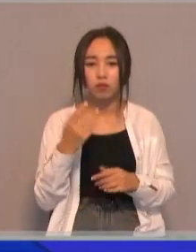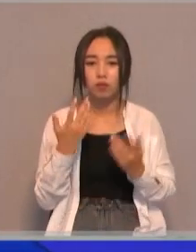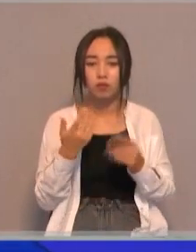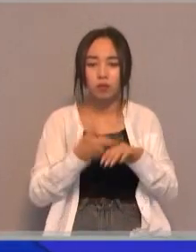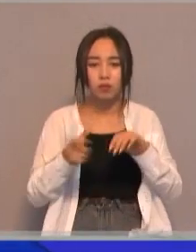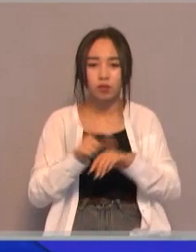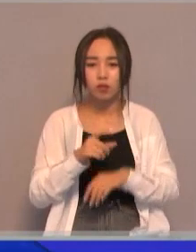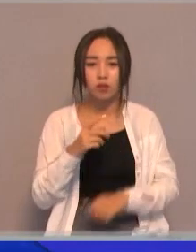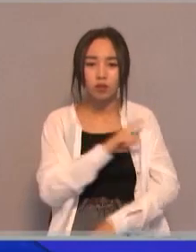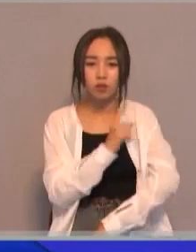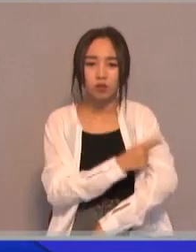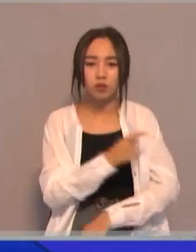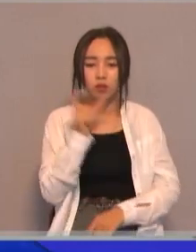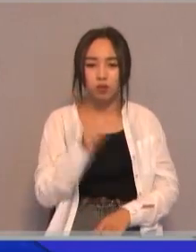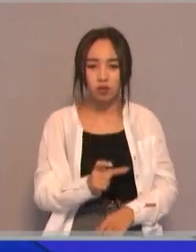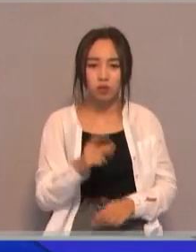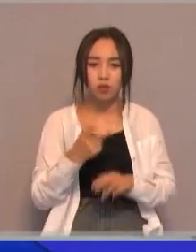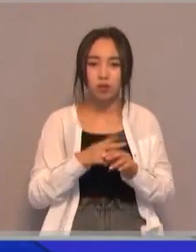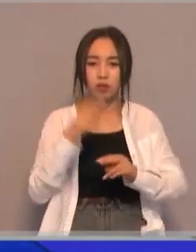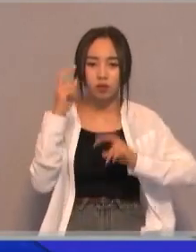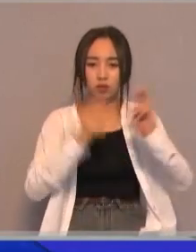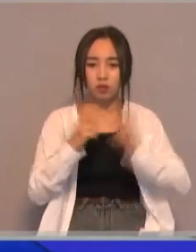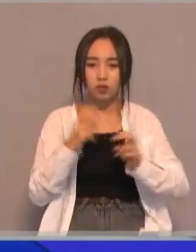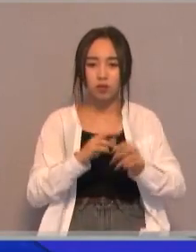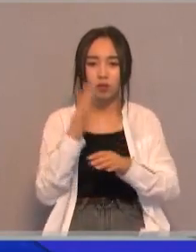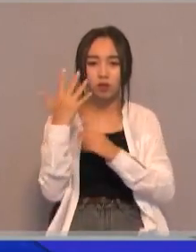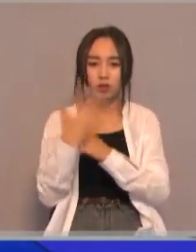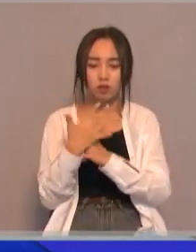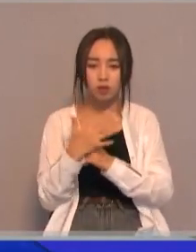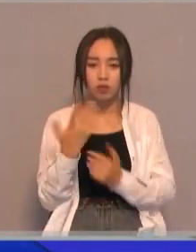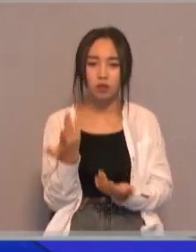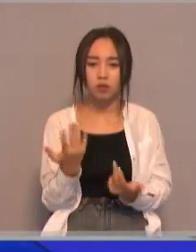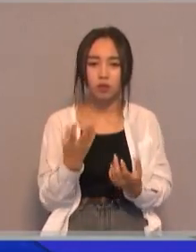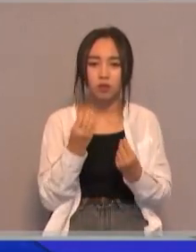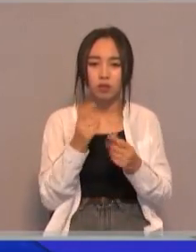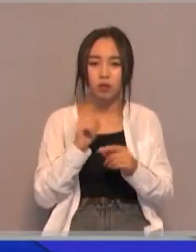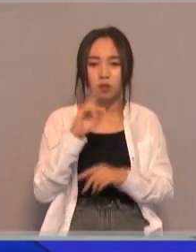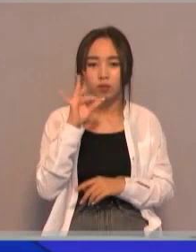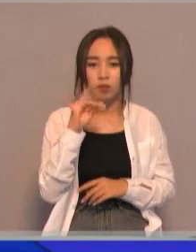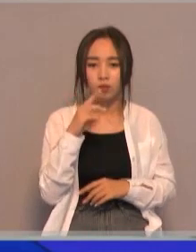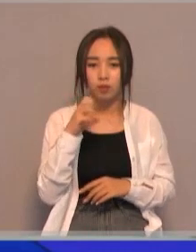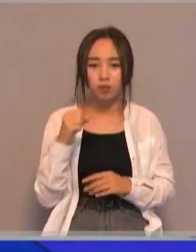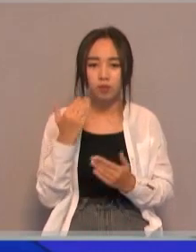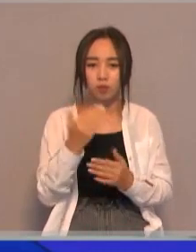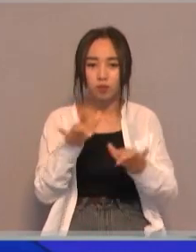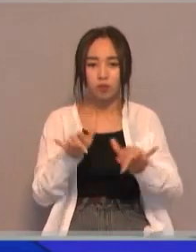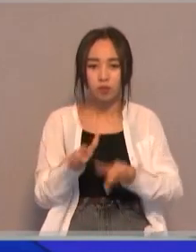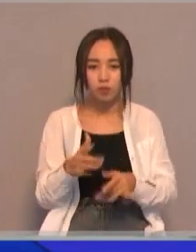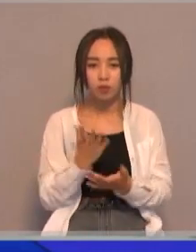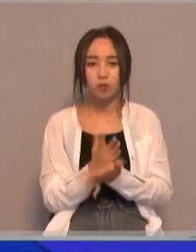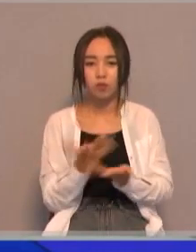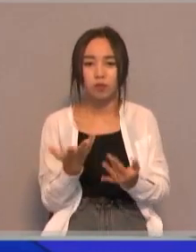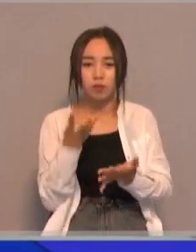заманауи қазір электродвигательдер, заманауи вентиляторлар, содан кейін программасы, және компьютерлік